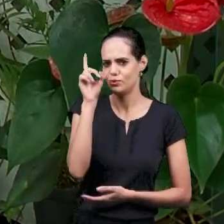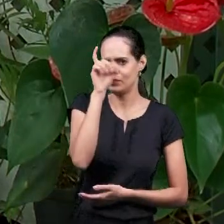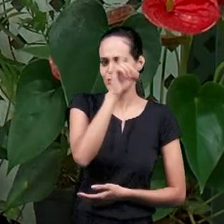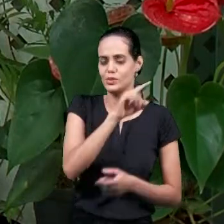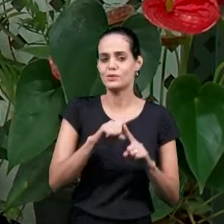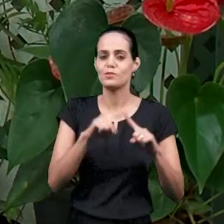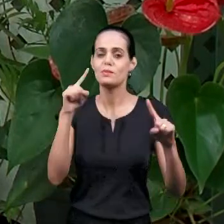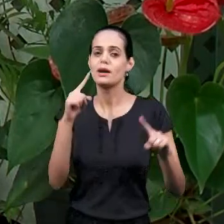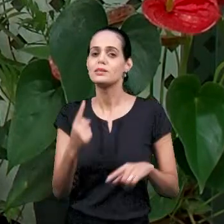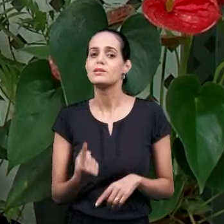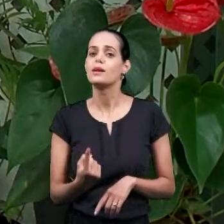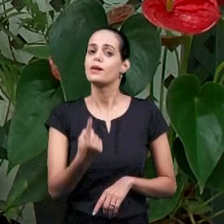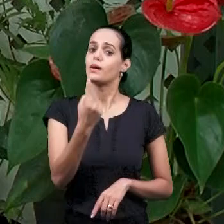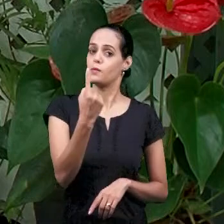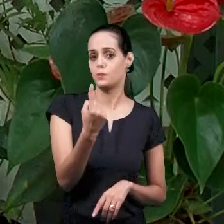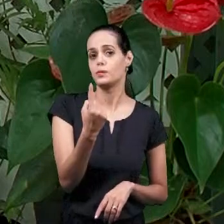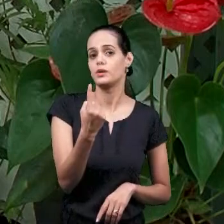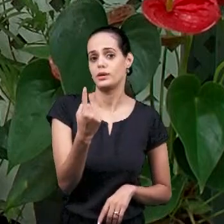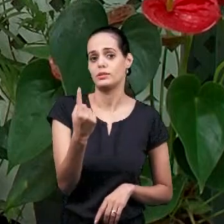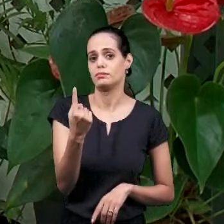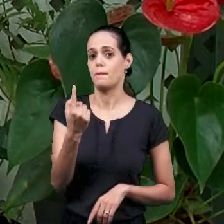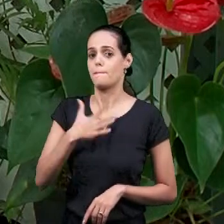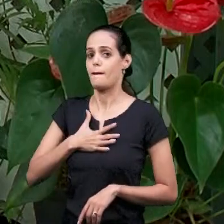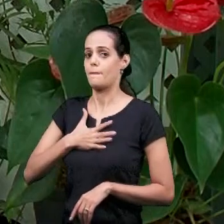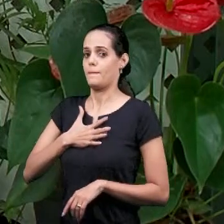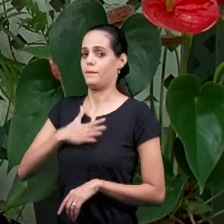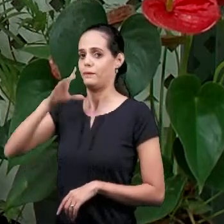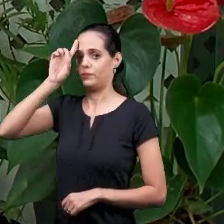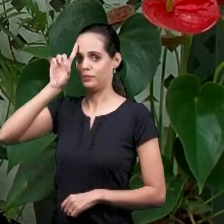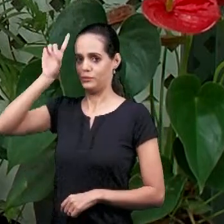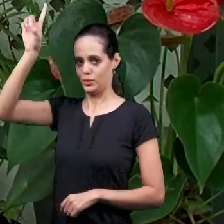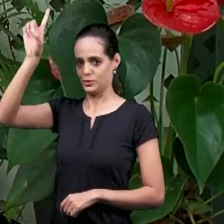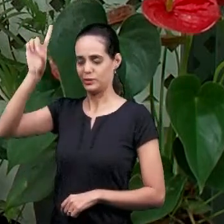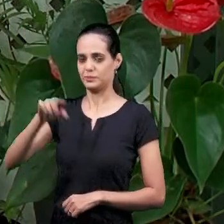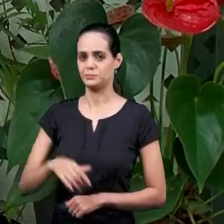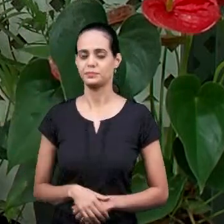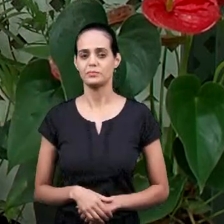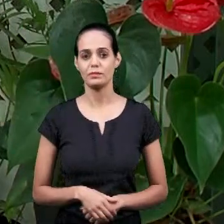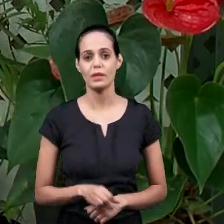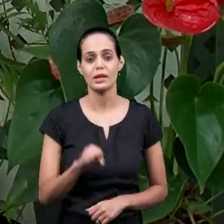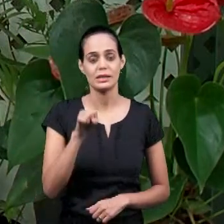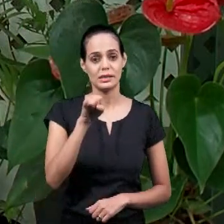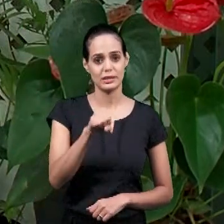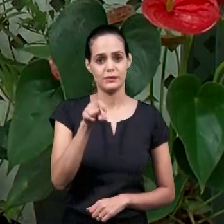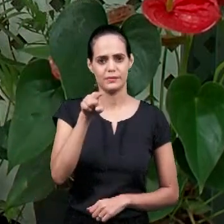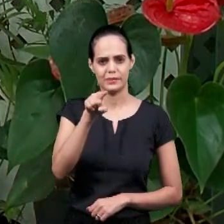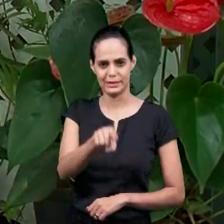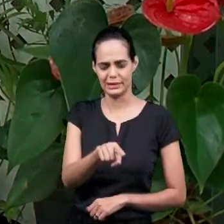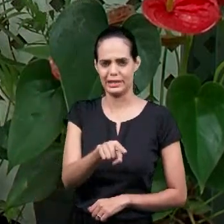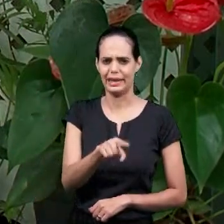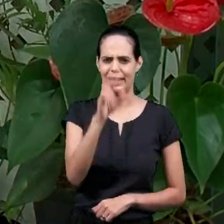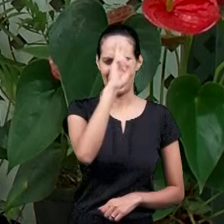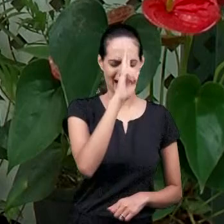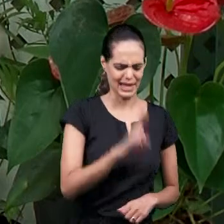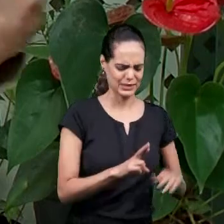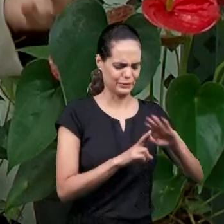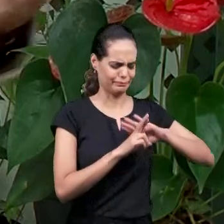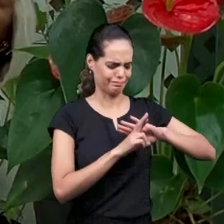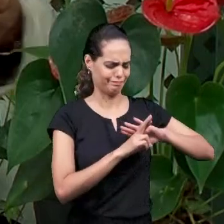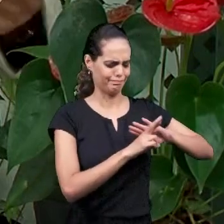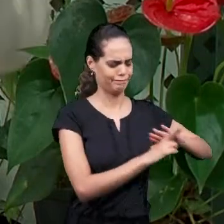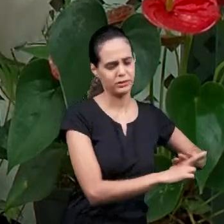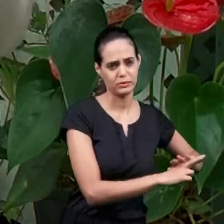difficile, mais c'est le seul qui a pour plaire à Dieu. Si tu ne vas pas contrarier